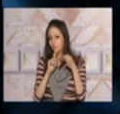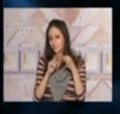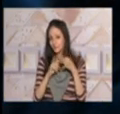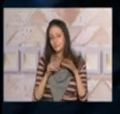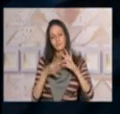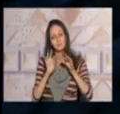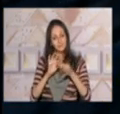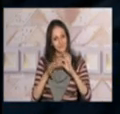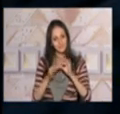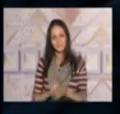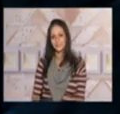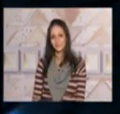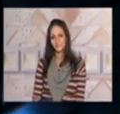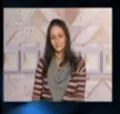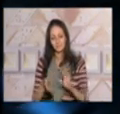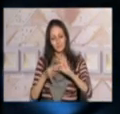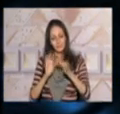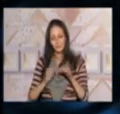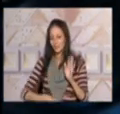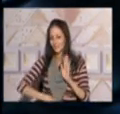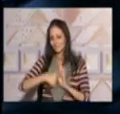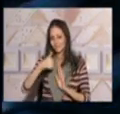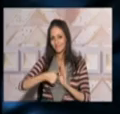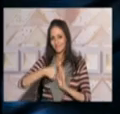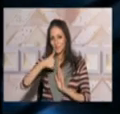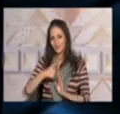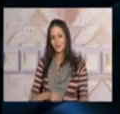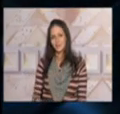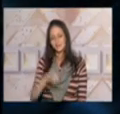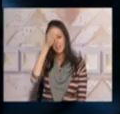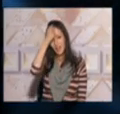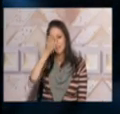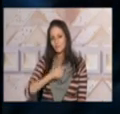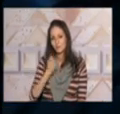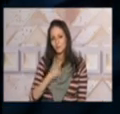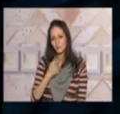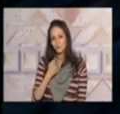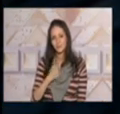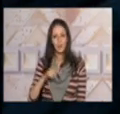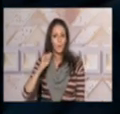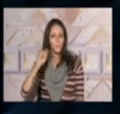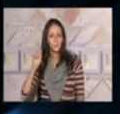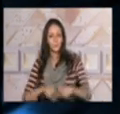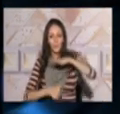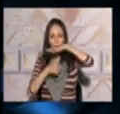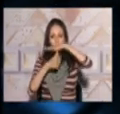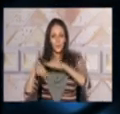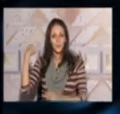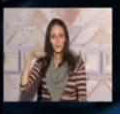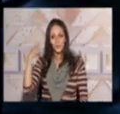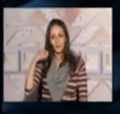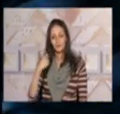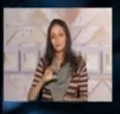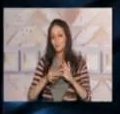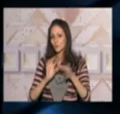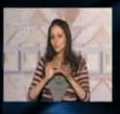بورسعيد. بورسعيد طبعا متميزة. بورسعيد طبعا نبارك لأهلها. سيادة المحافظ أخذ جائزة أفضل محافظ في جائزة التميز العربي. في جائزة